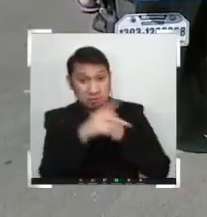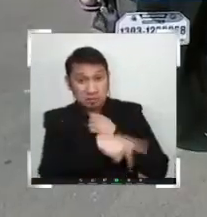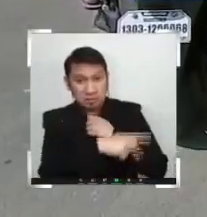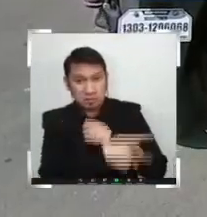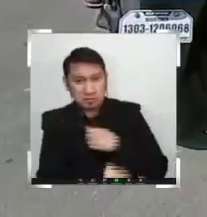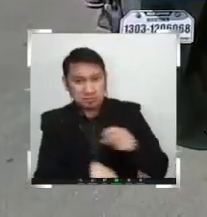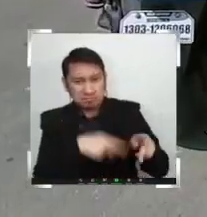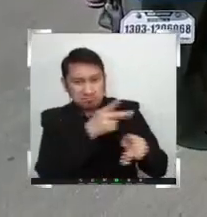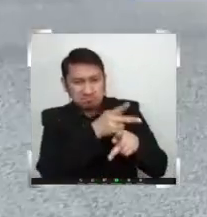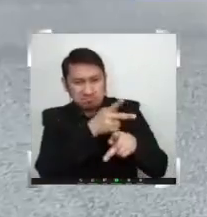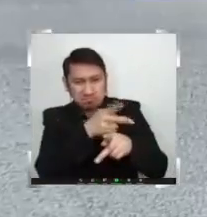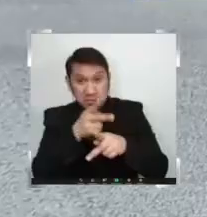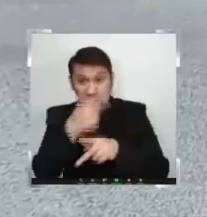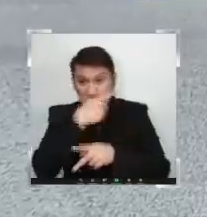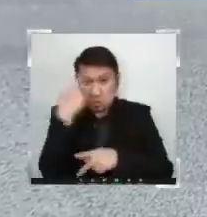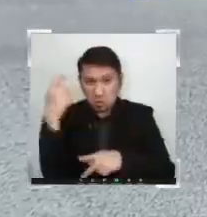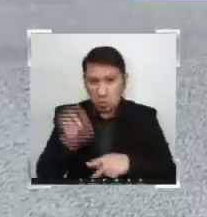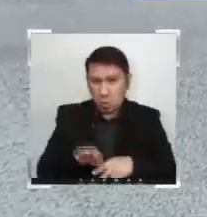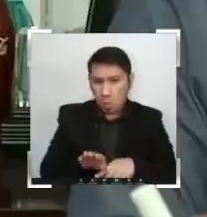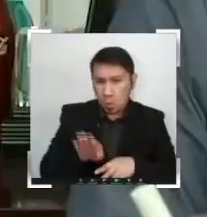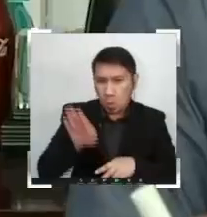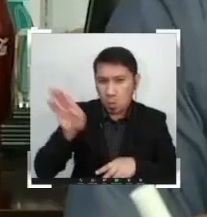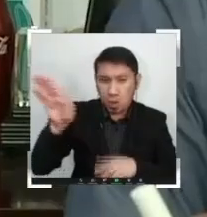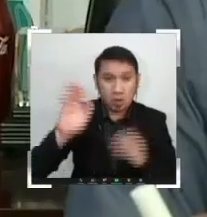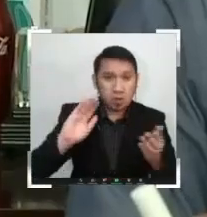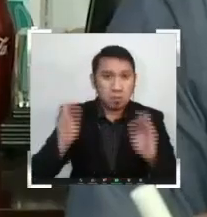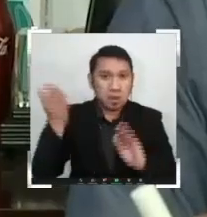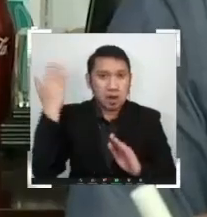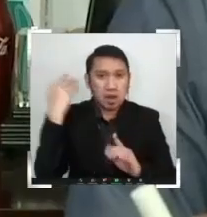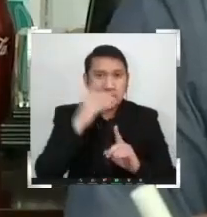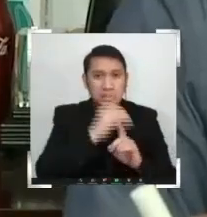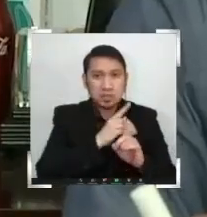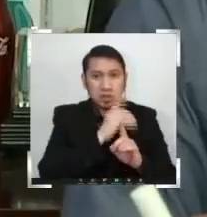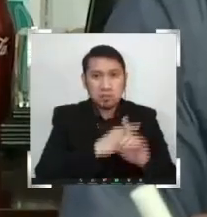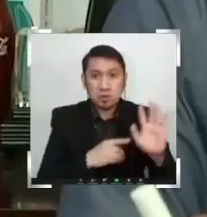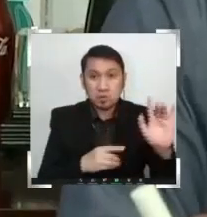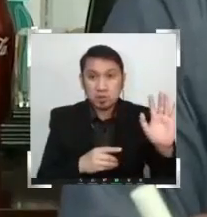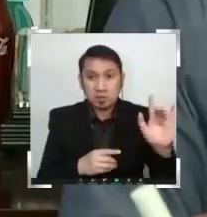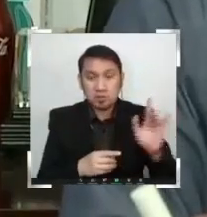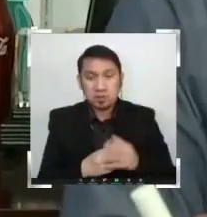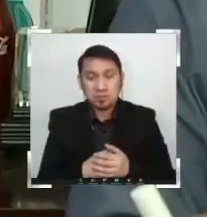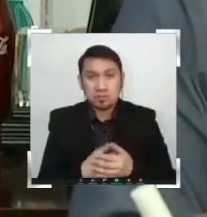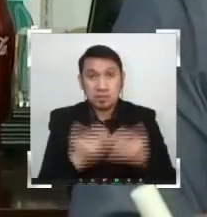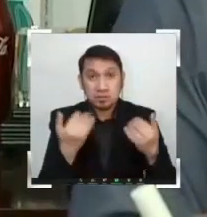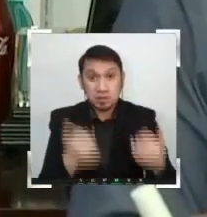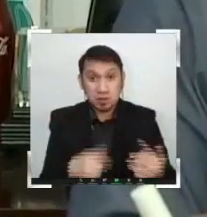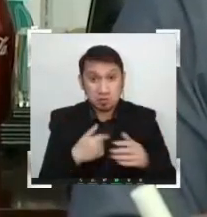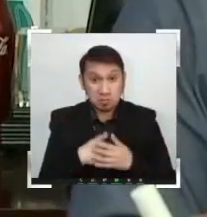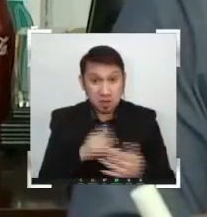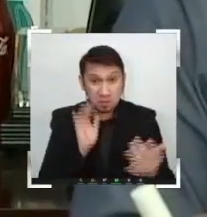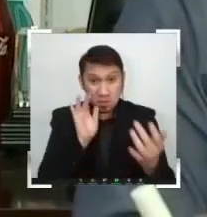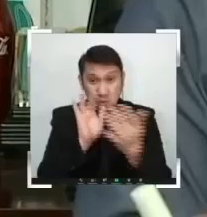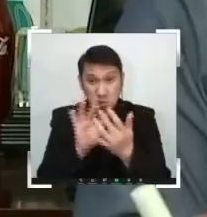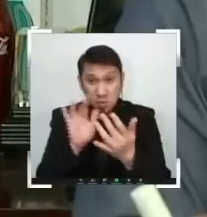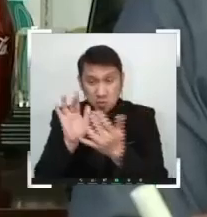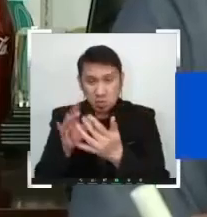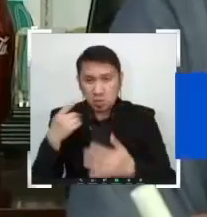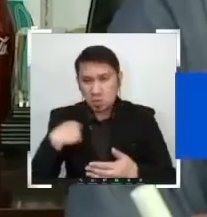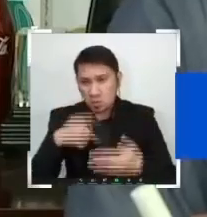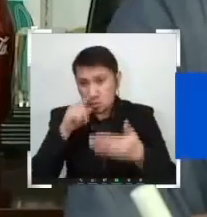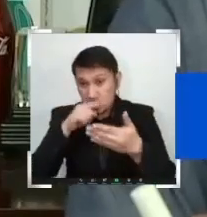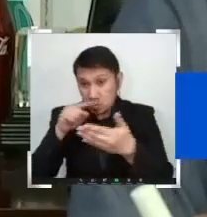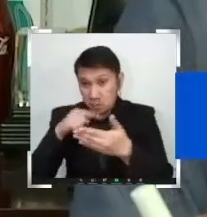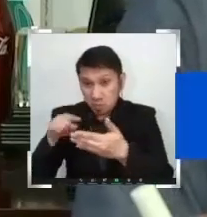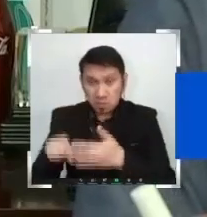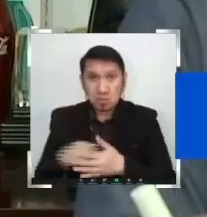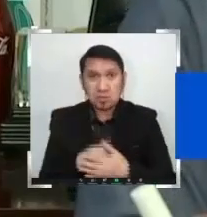COVID cases nila mula noong December 25. Doon sa mga contact tracing natin, napipinpoint natin,